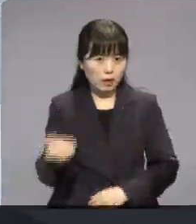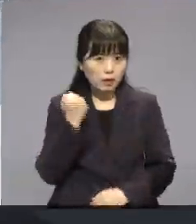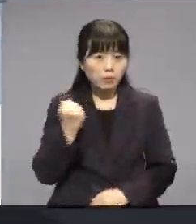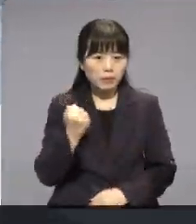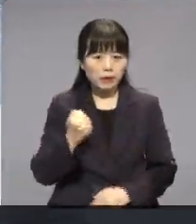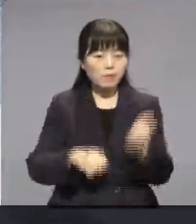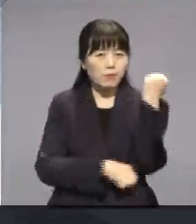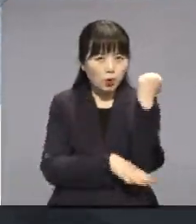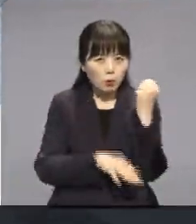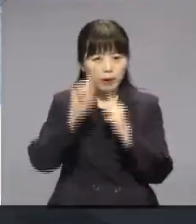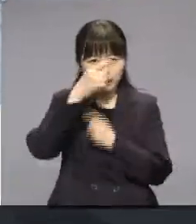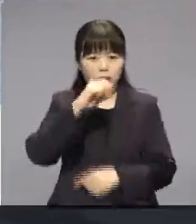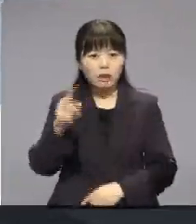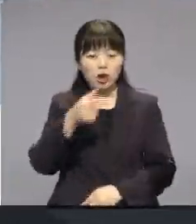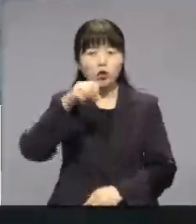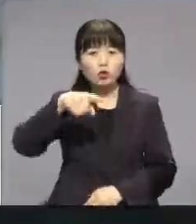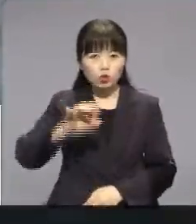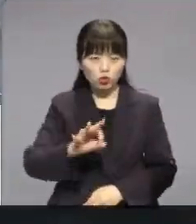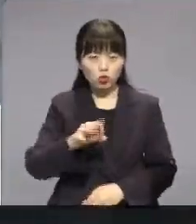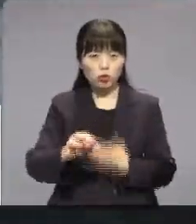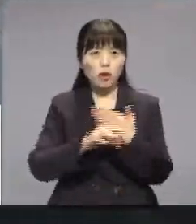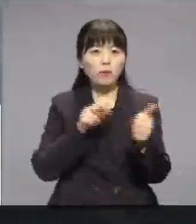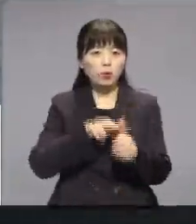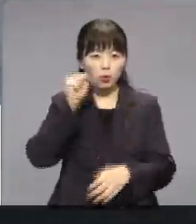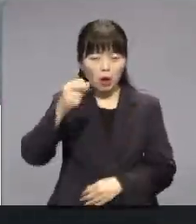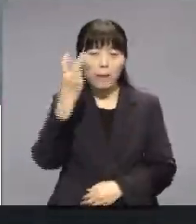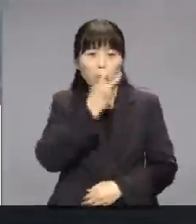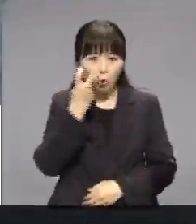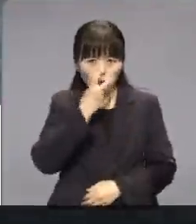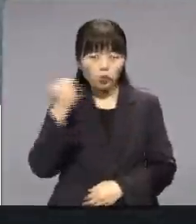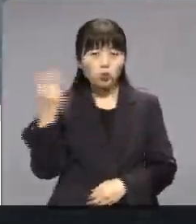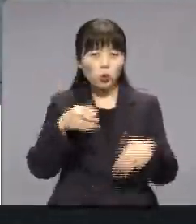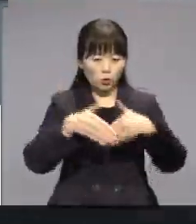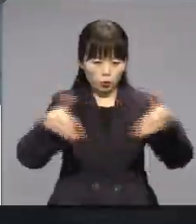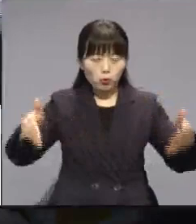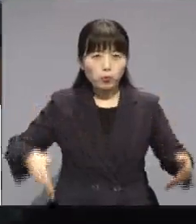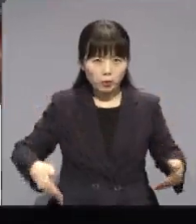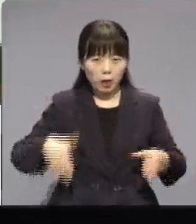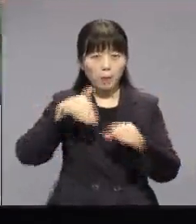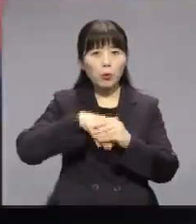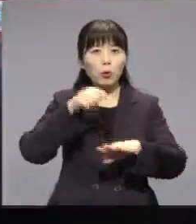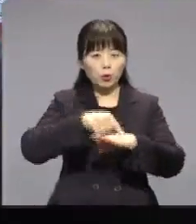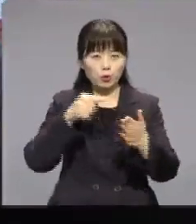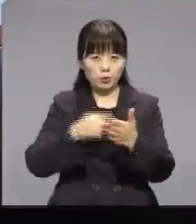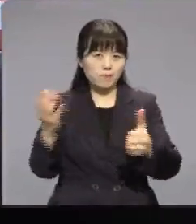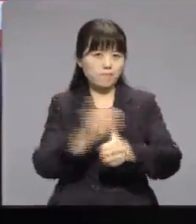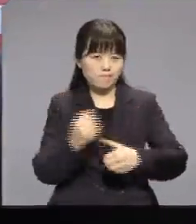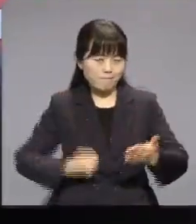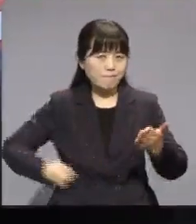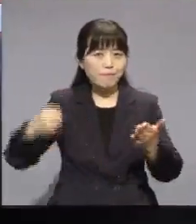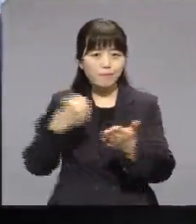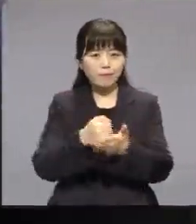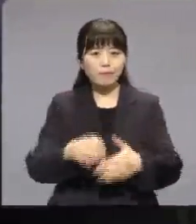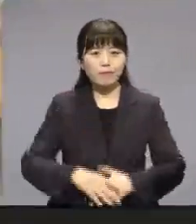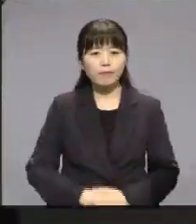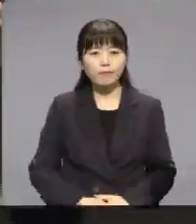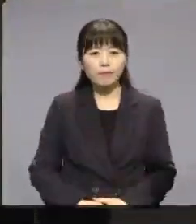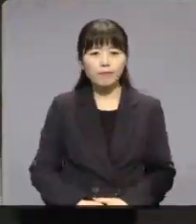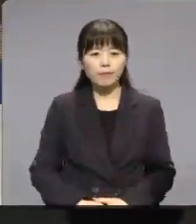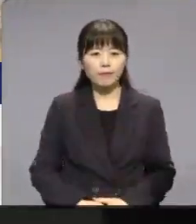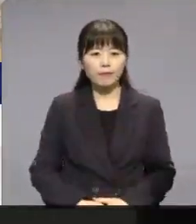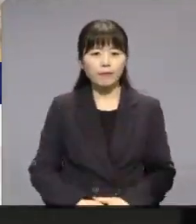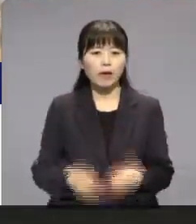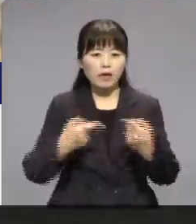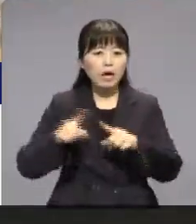국민의힘에선 토박이 이현웅 예비후보가 나서 보수는 물론 중도층 표심까지 잡겠다는 각오입니다.